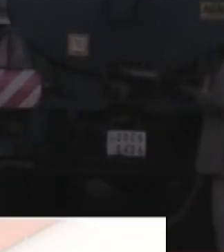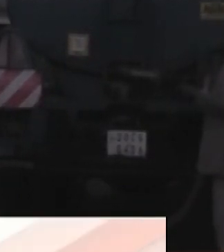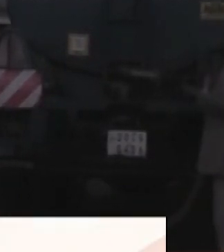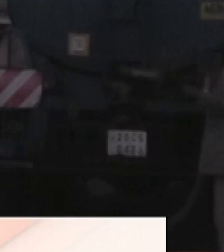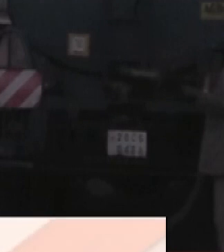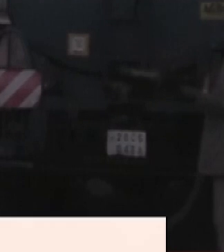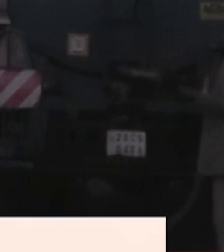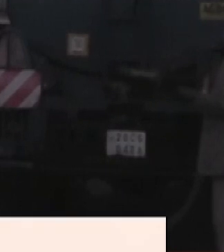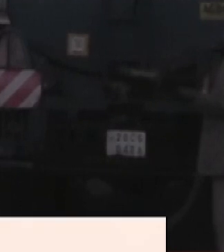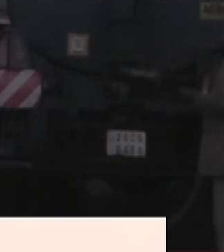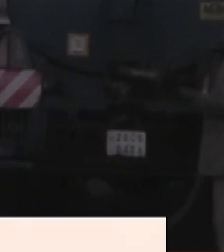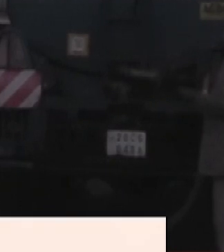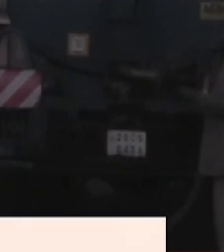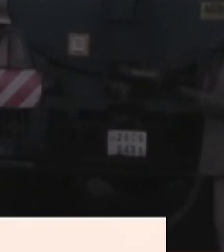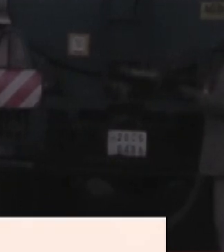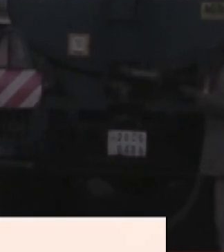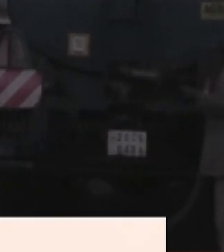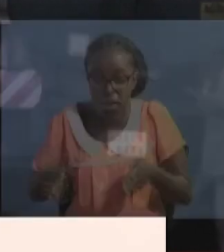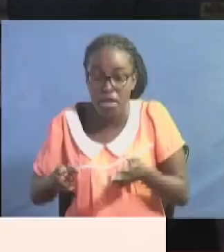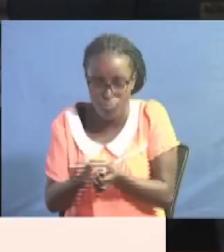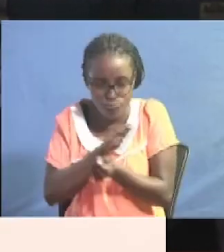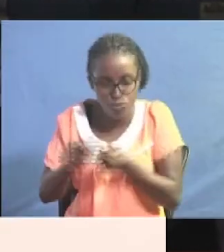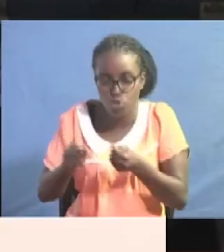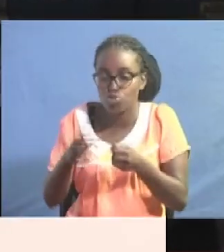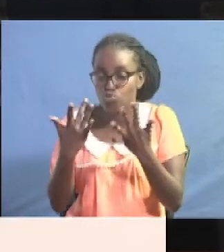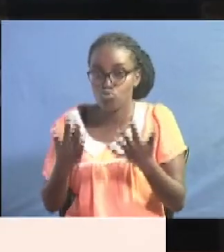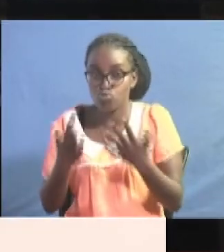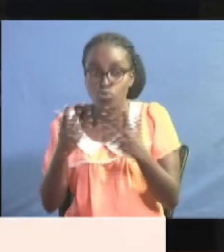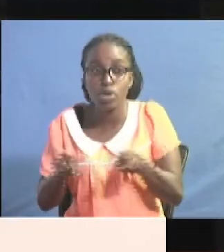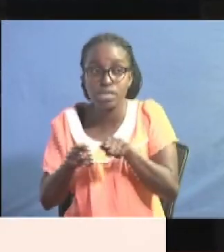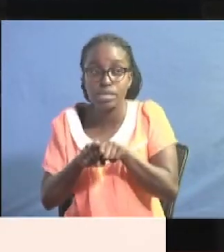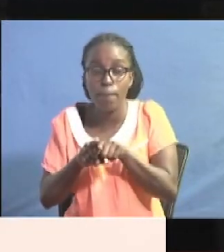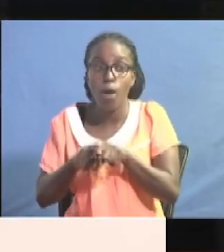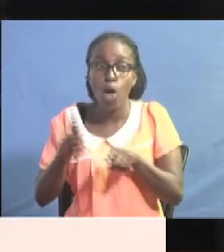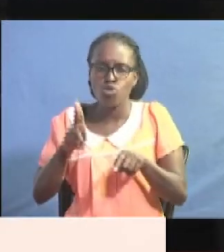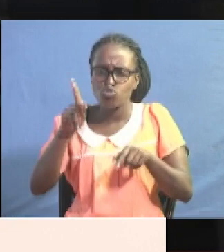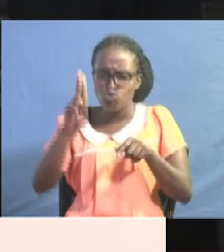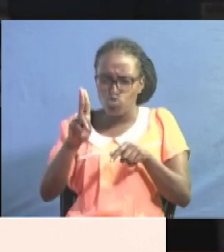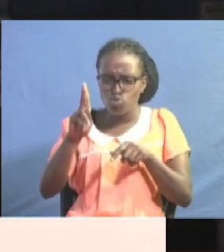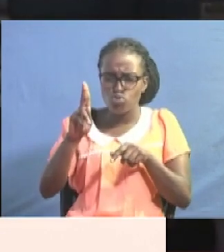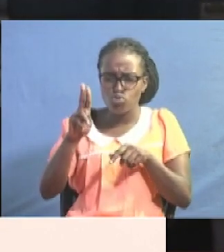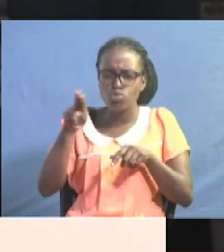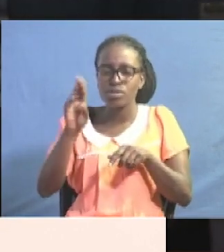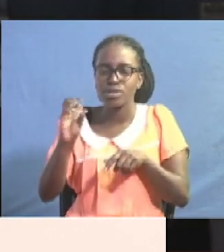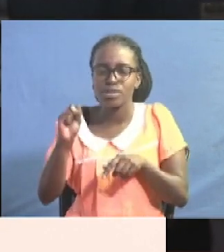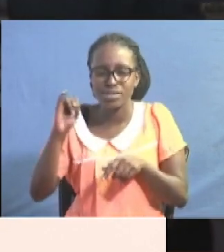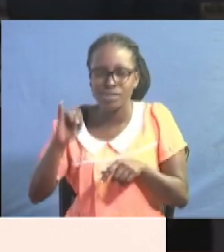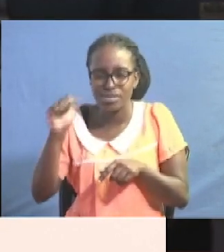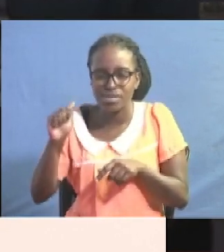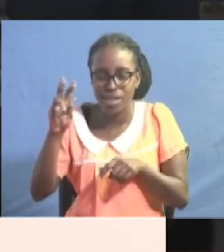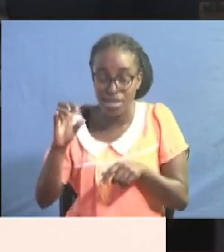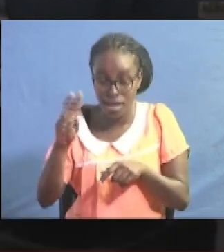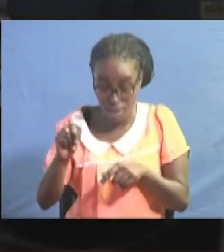ilikuwa imeharibiwa na moto. Kamishna wa kaunti ya Kirinyaga, Hussein Alaso, aliyefika shuleni humo, alitangaza